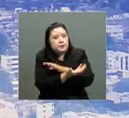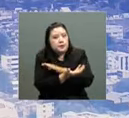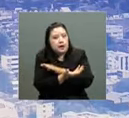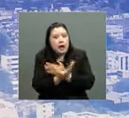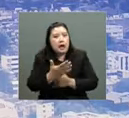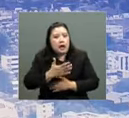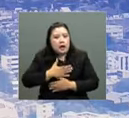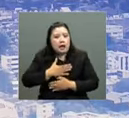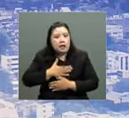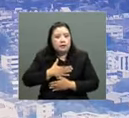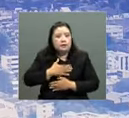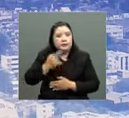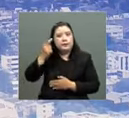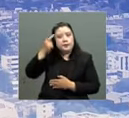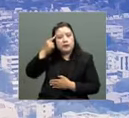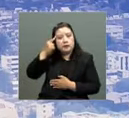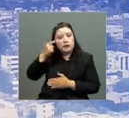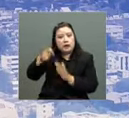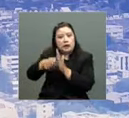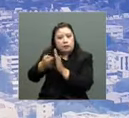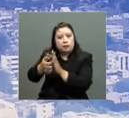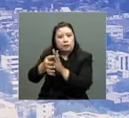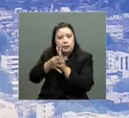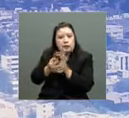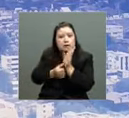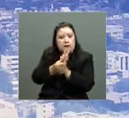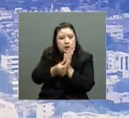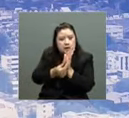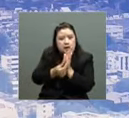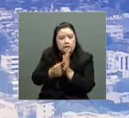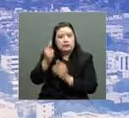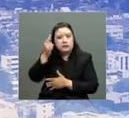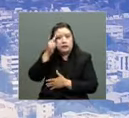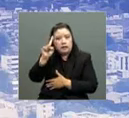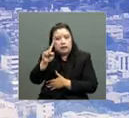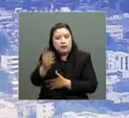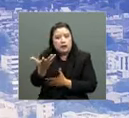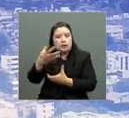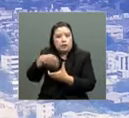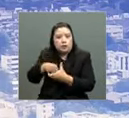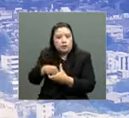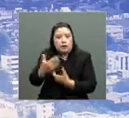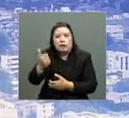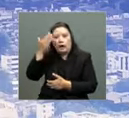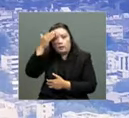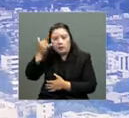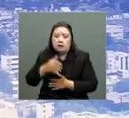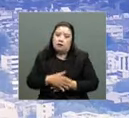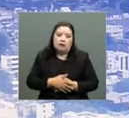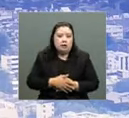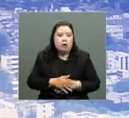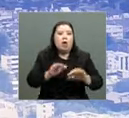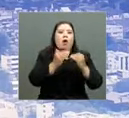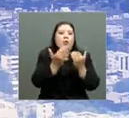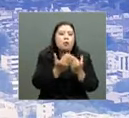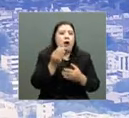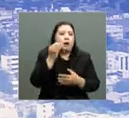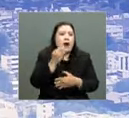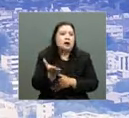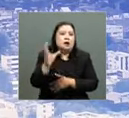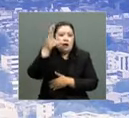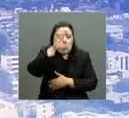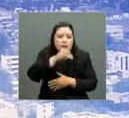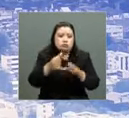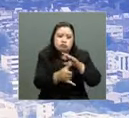ะใช้เหตุผลจัดการเรื่องนี้หรืออะไรต่างๆเหล่านี้เราจะได้ไม่ต้องมาทะเลาะกับใครในบ้านของเรานะครับบางที